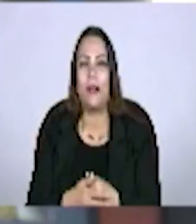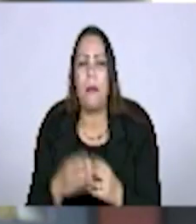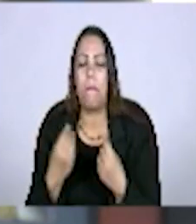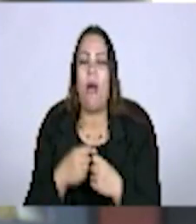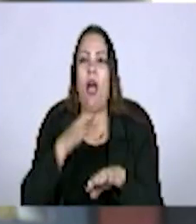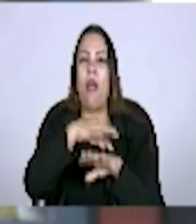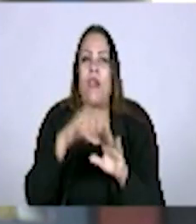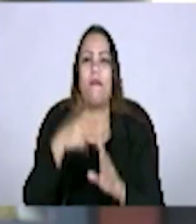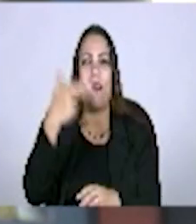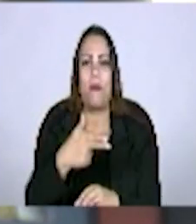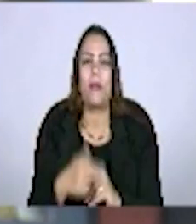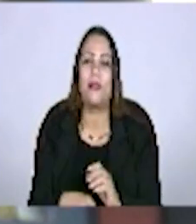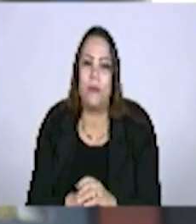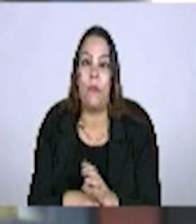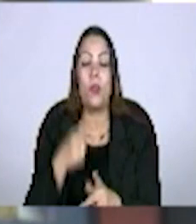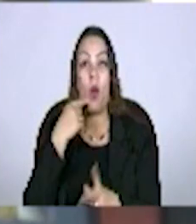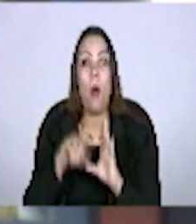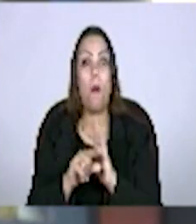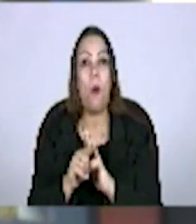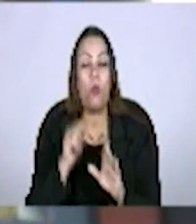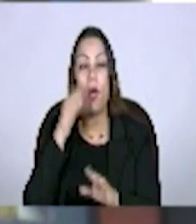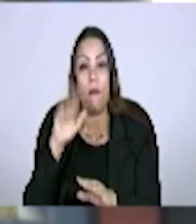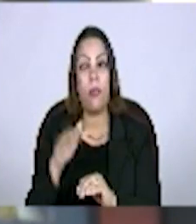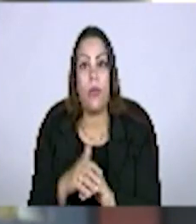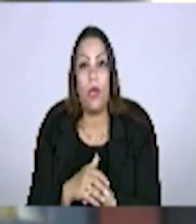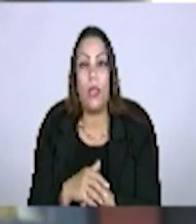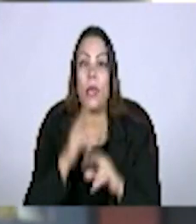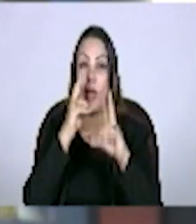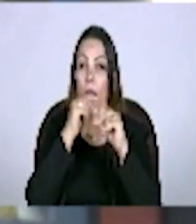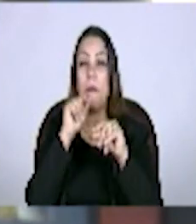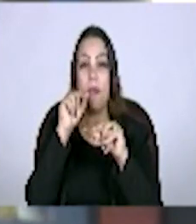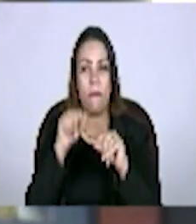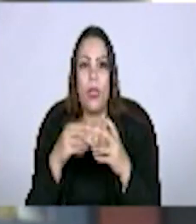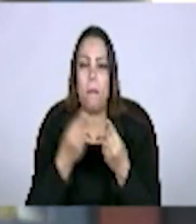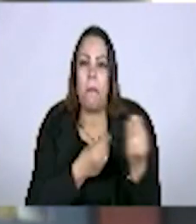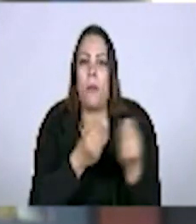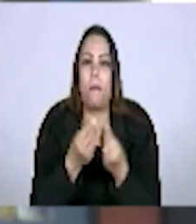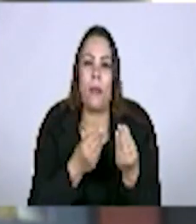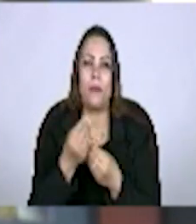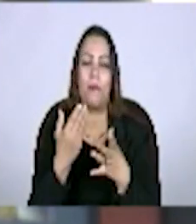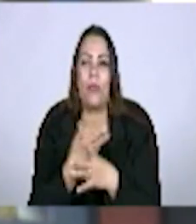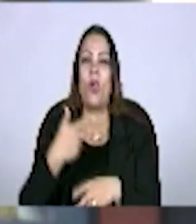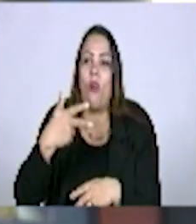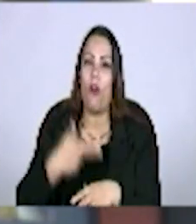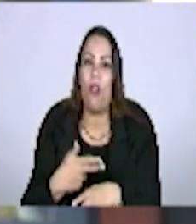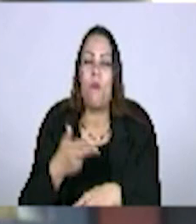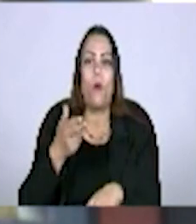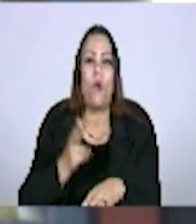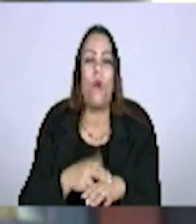غربيه يعني الموضوع اعتقد ان هناك حديث ما ما بين الغرب